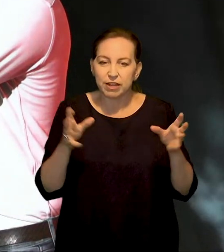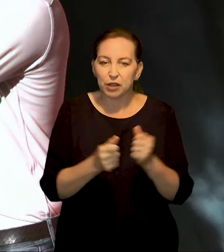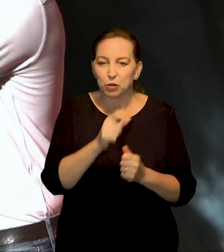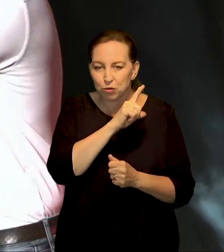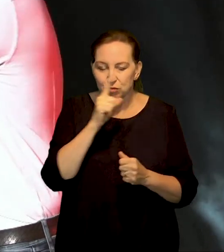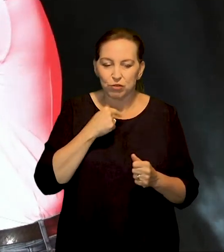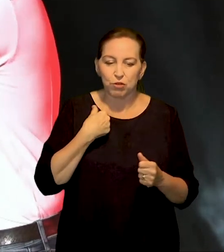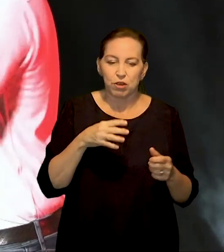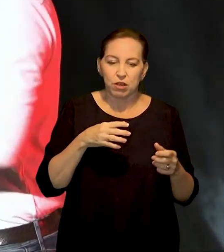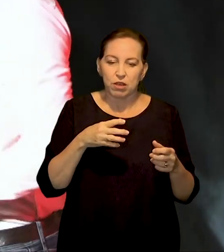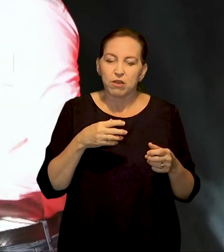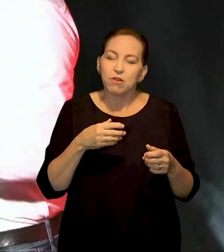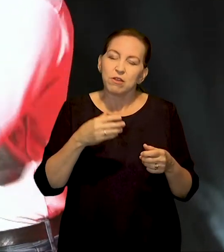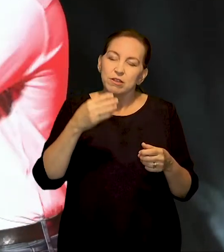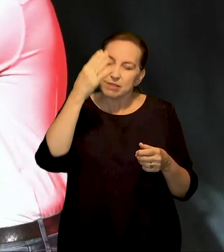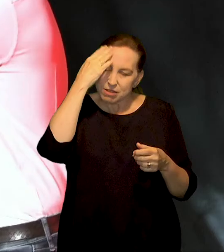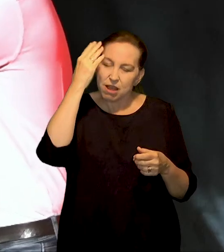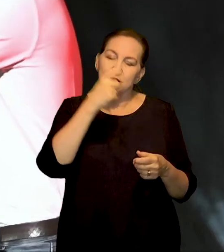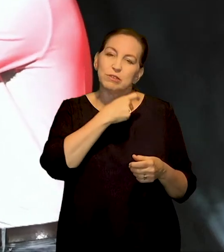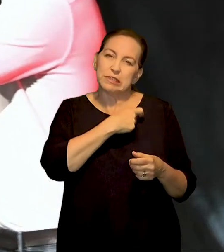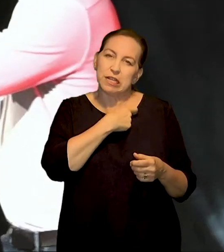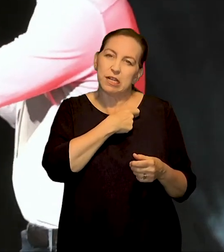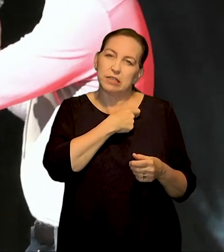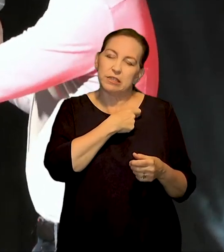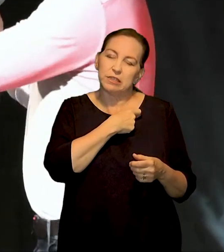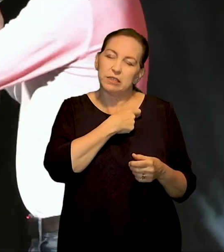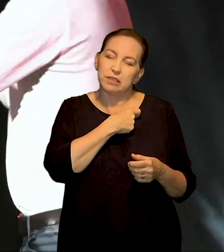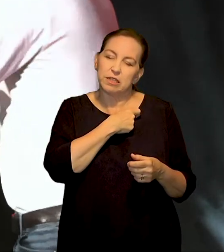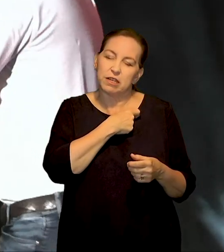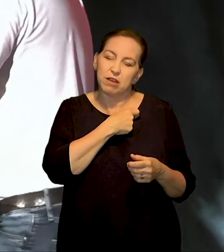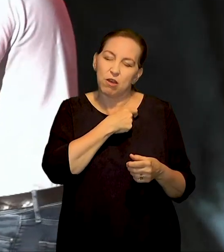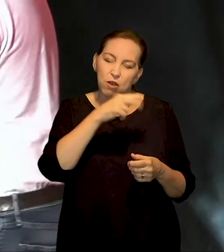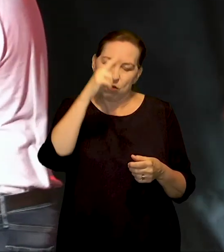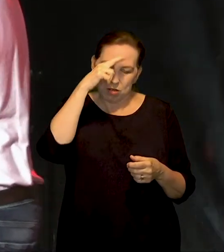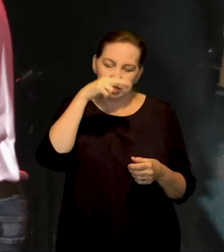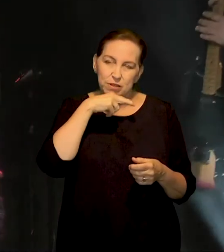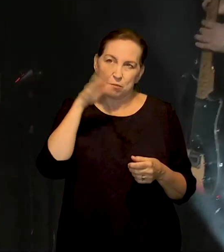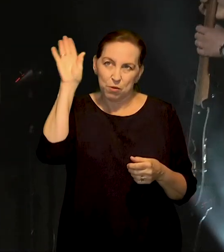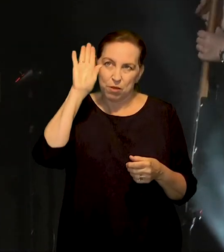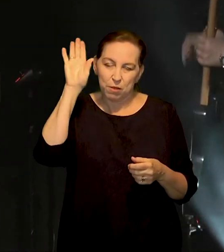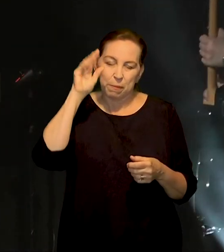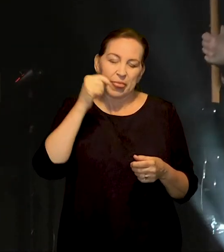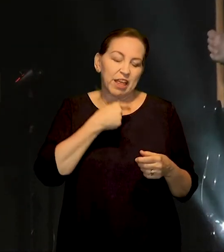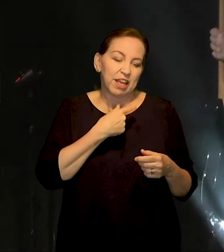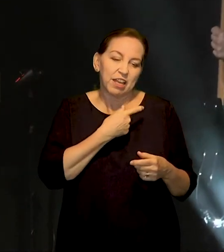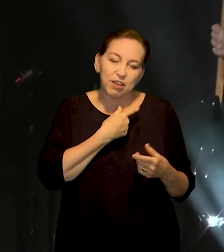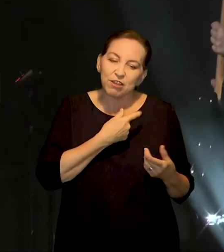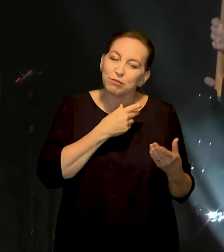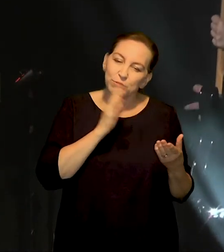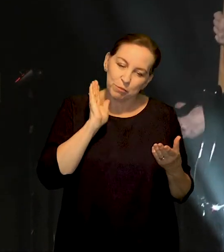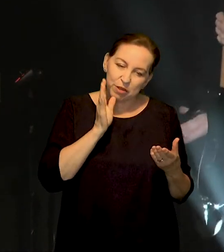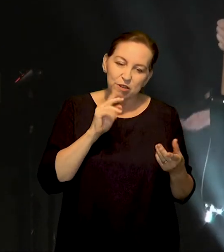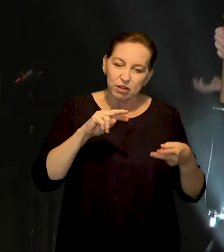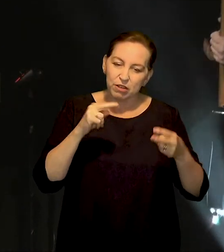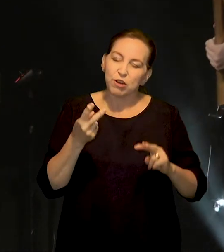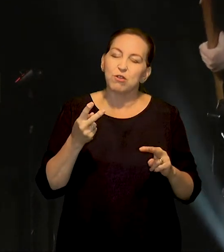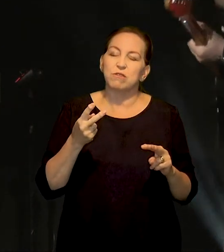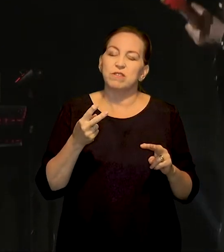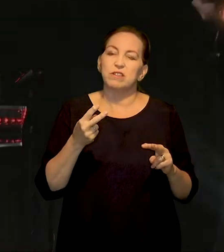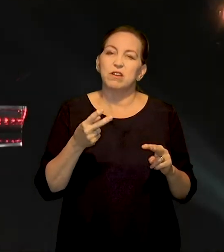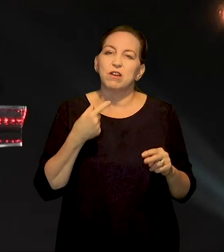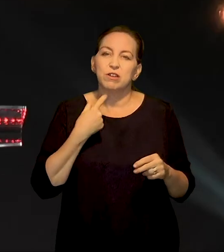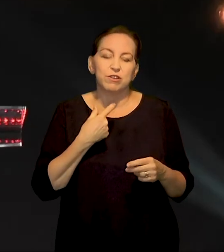sprawia, że chcę jeszcze mocniej badać swoje serce, to jest werset 13. Szczęśliwy. 13. Wtedy